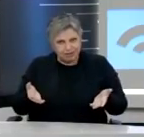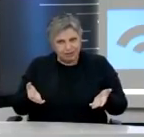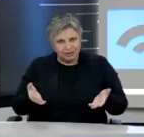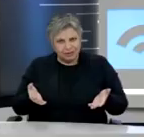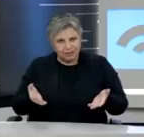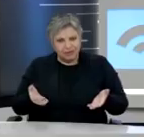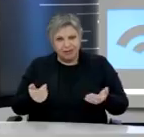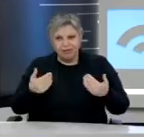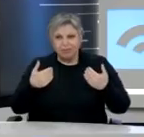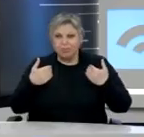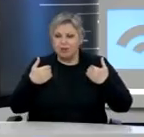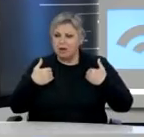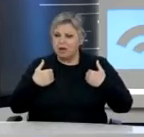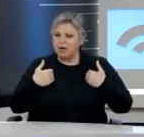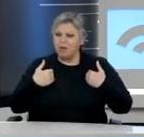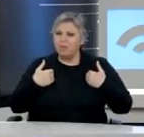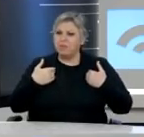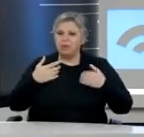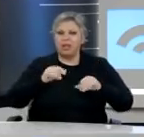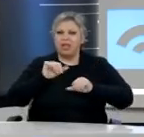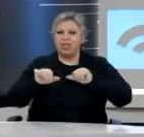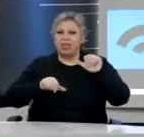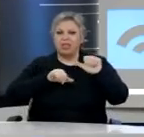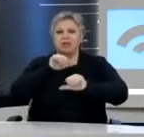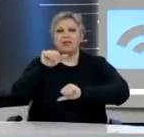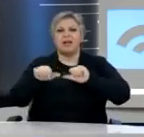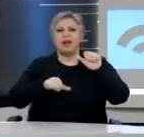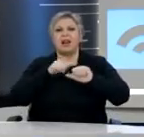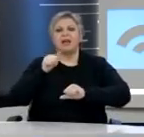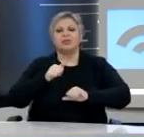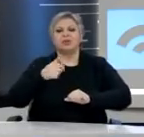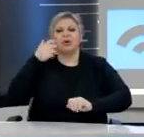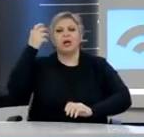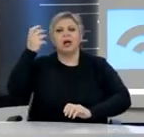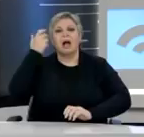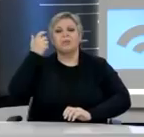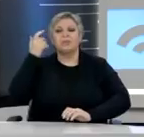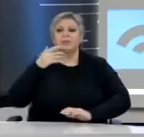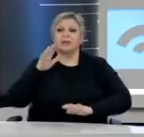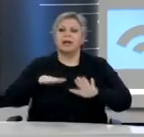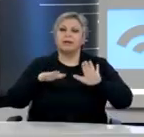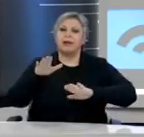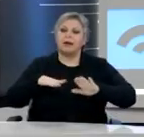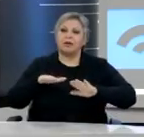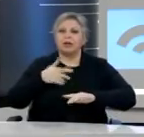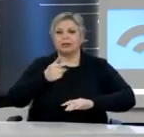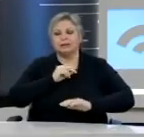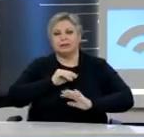δεν αλλάζω σε αυτά τα κρίσιμα, τα θεσμικά θέματα άποψη με βάση την περίσταση.